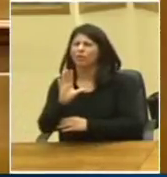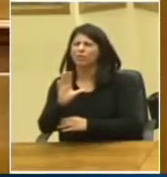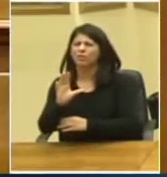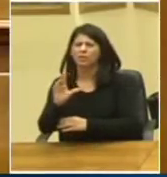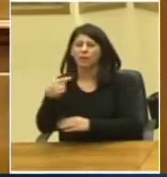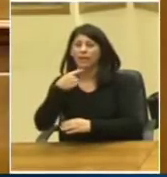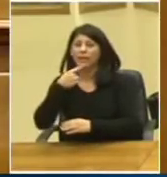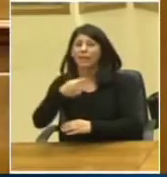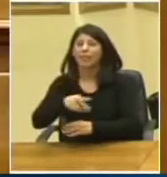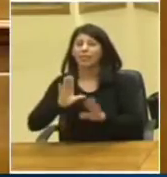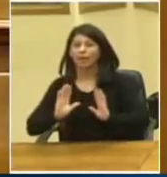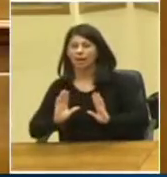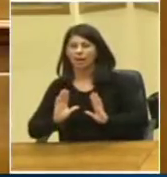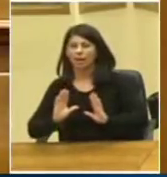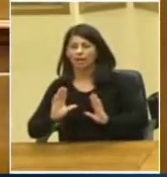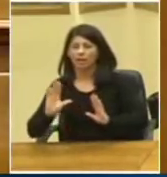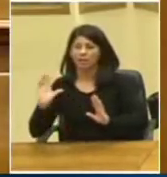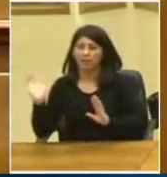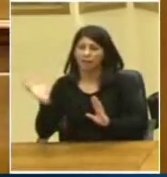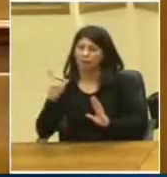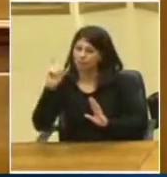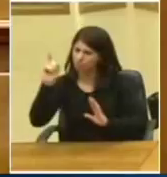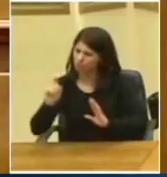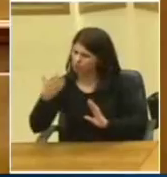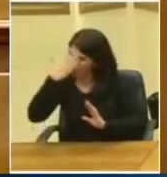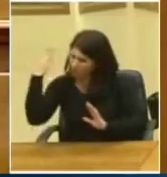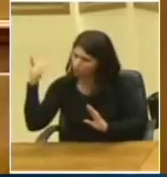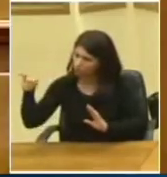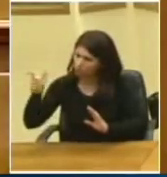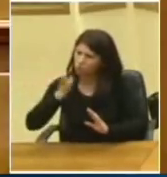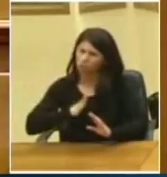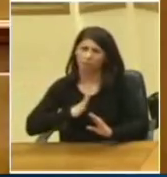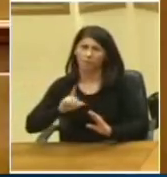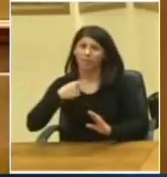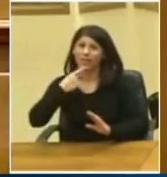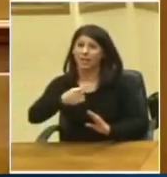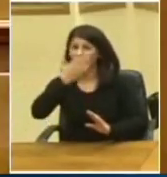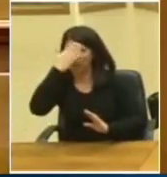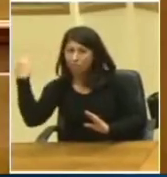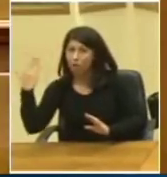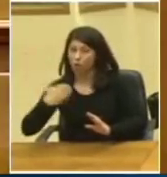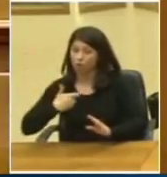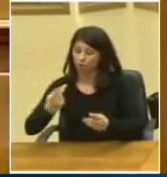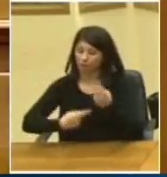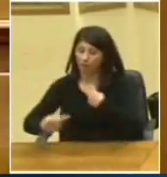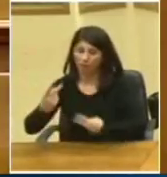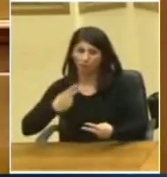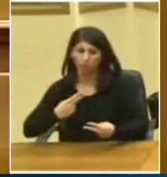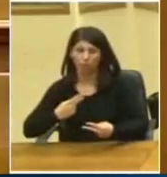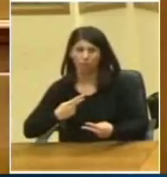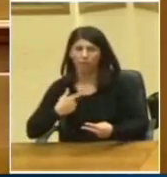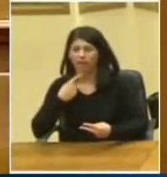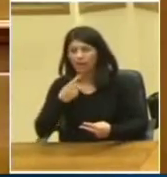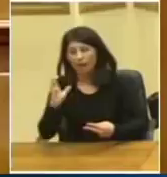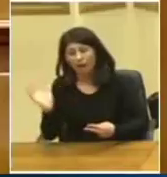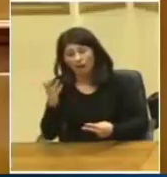λέει για όσα. Πιθανόν να είναι αθώος ο άνθρωπος, αλλά δεν λέει είμαι αθώος για όσα με κατηγορούν. Λέει ότι ακόμα και αν